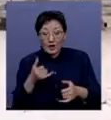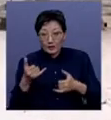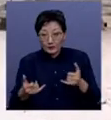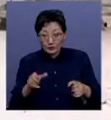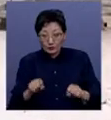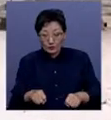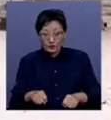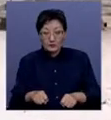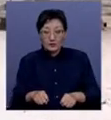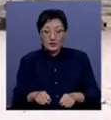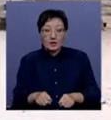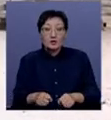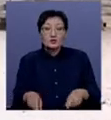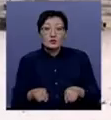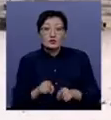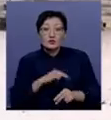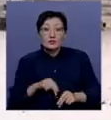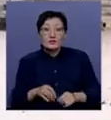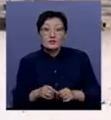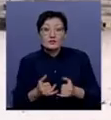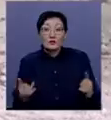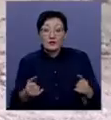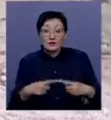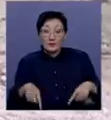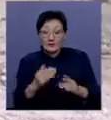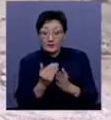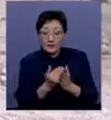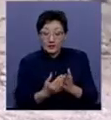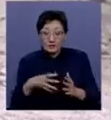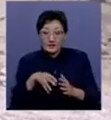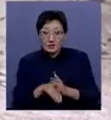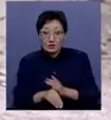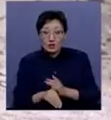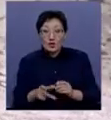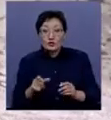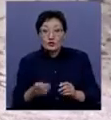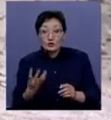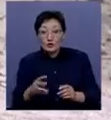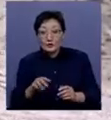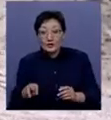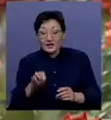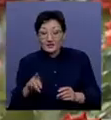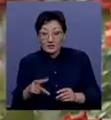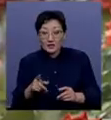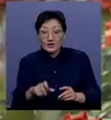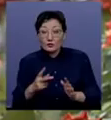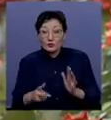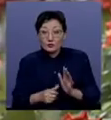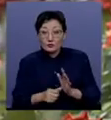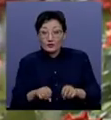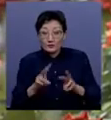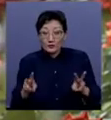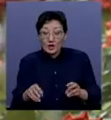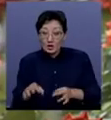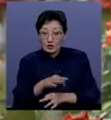болады. Сондай-ақ жұмыспен қамту жол картасы бағдарламасы аясында 104 миллиард теңгеге 216